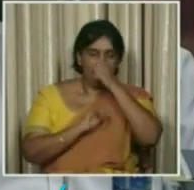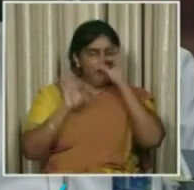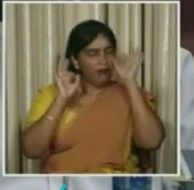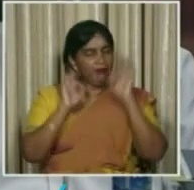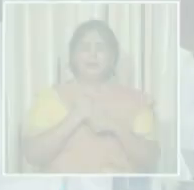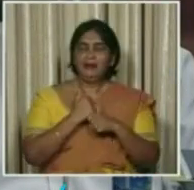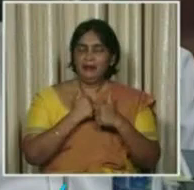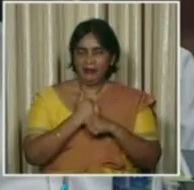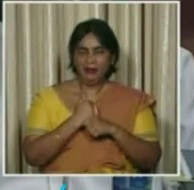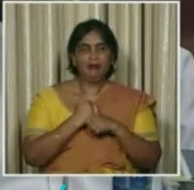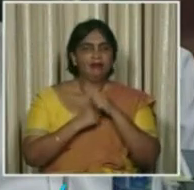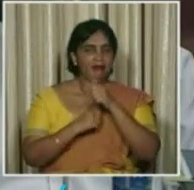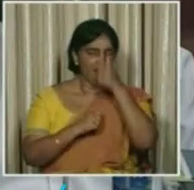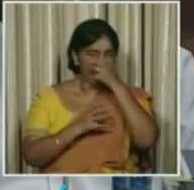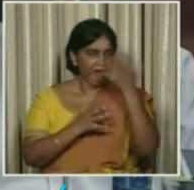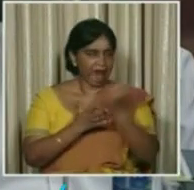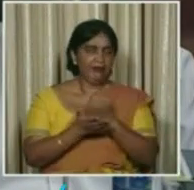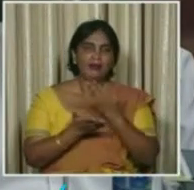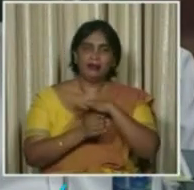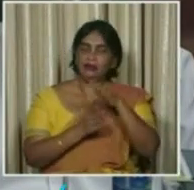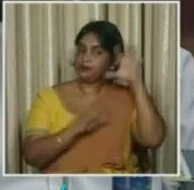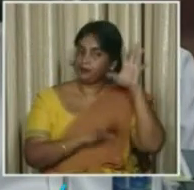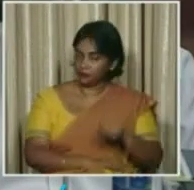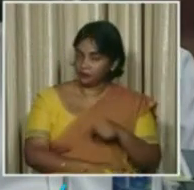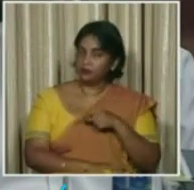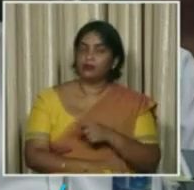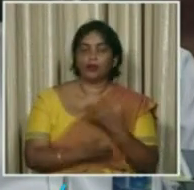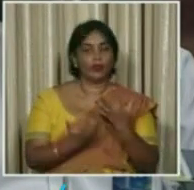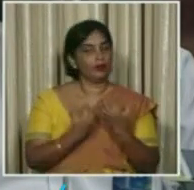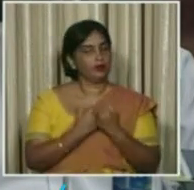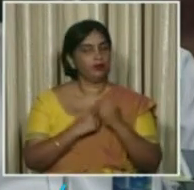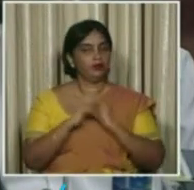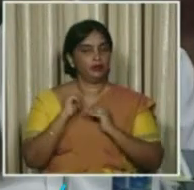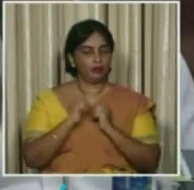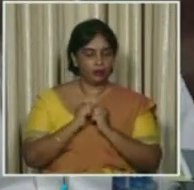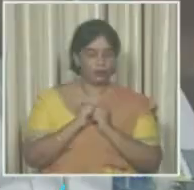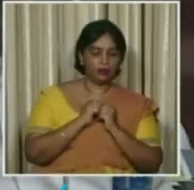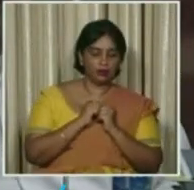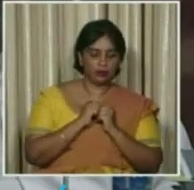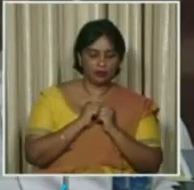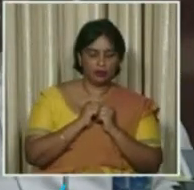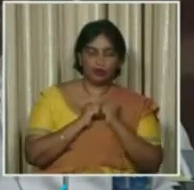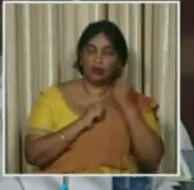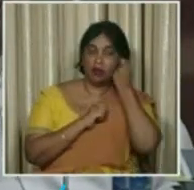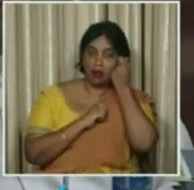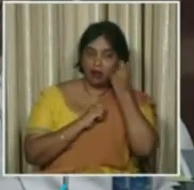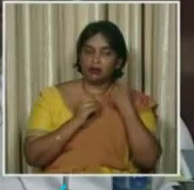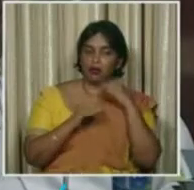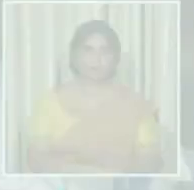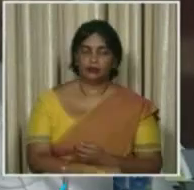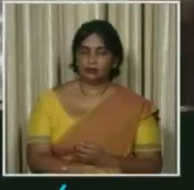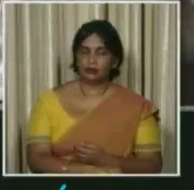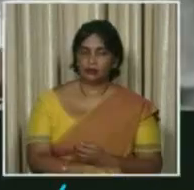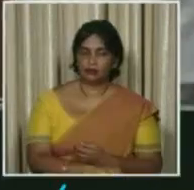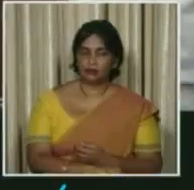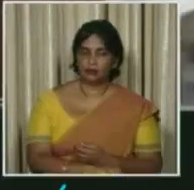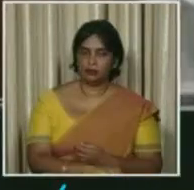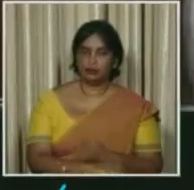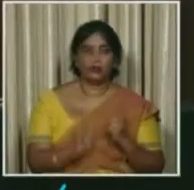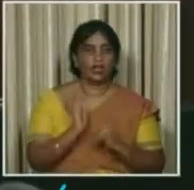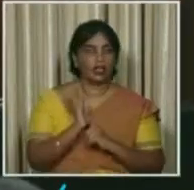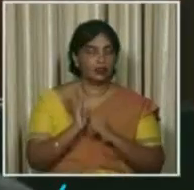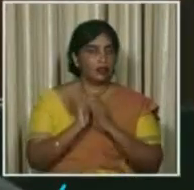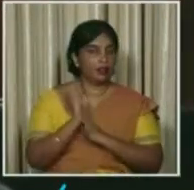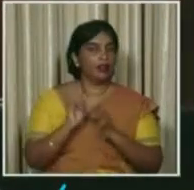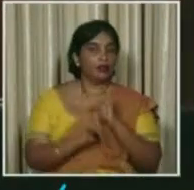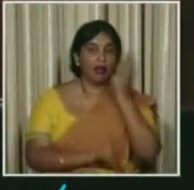රටක් ඇති කිරීමටත්, සුරගත් වත්කම් නැවත රට ගැනීමටත් අවශ්‍ය කඩිනම් නිර්දේශ හා යෝජනා හඳුනාගත යුතුයි යෝජනා කරමි. ලක්ෂ්මන් කිරයාල